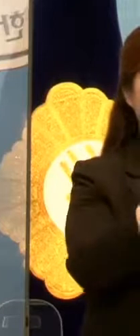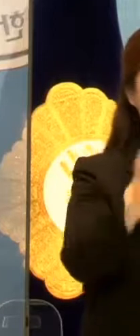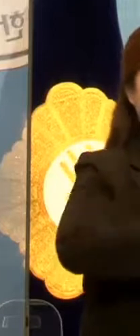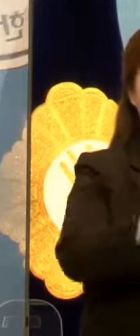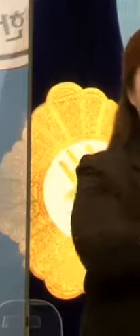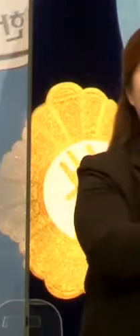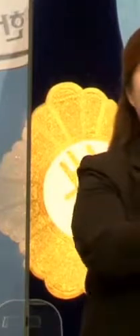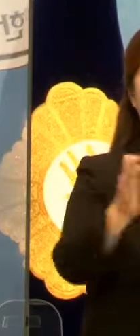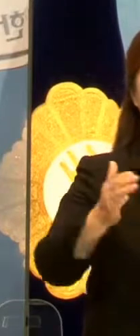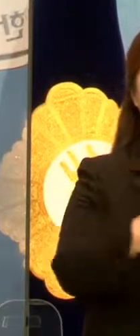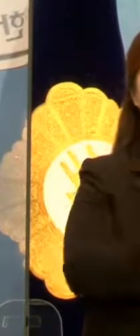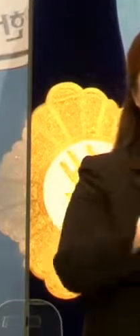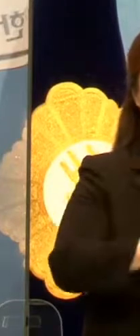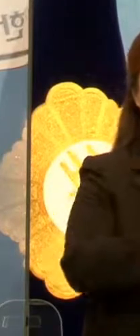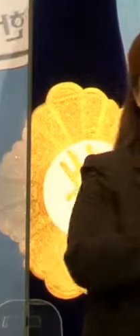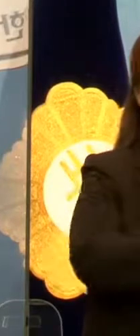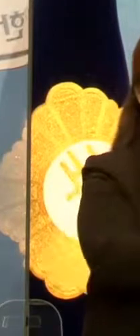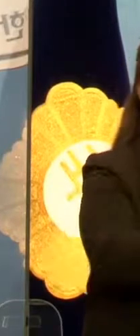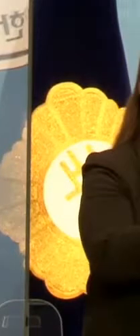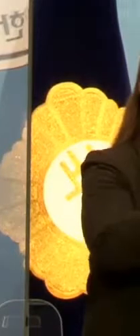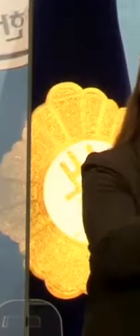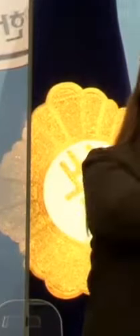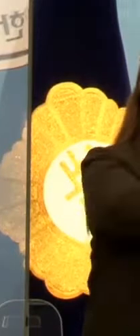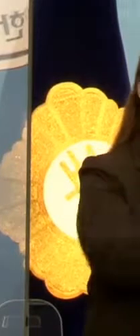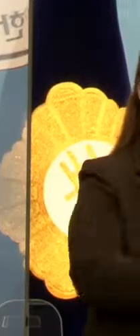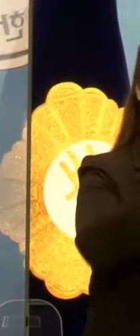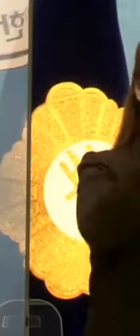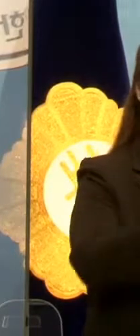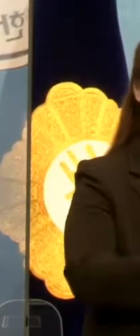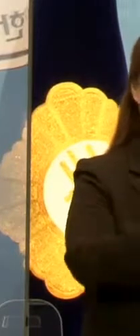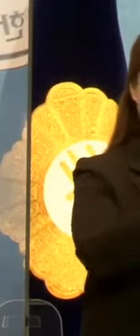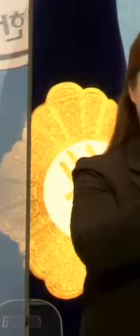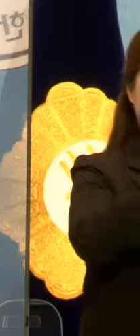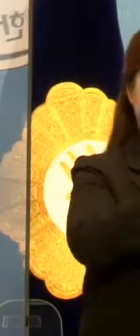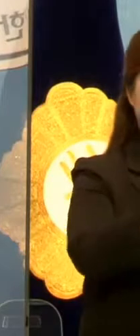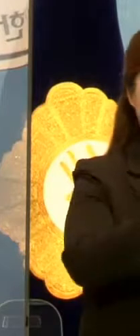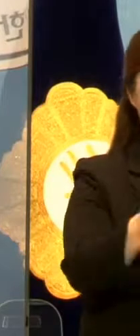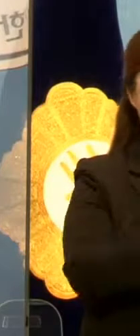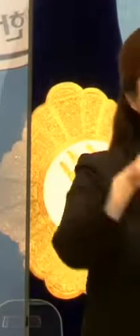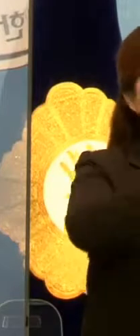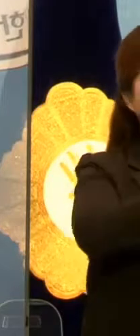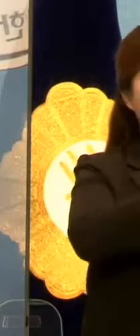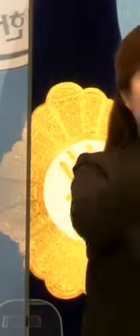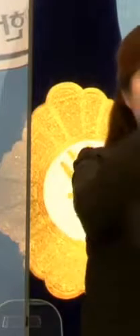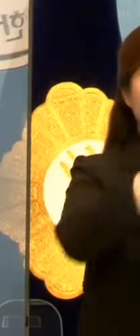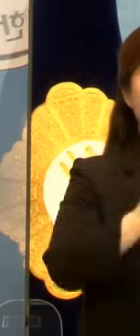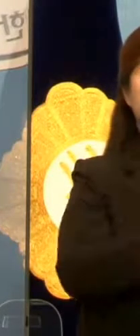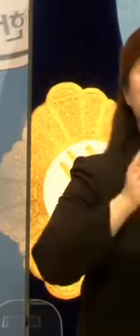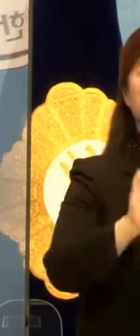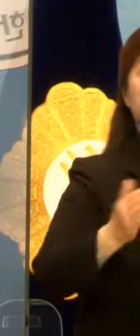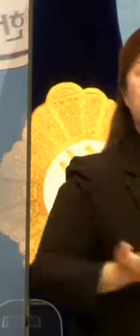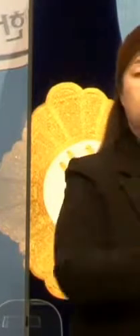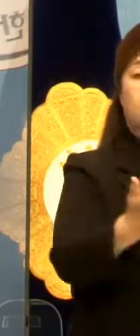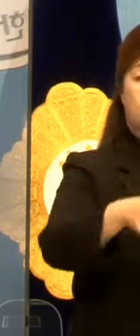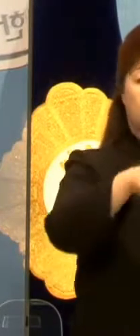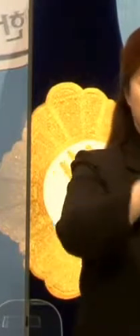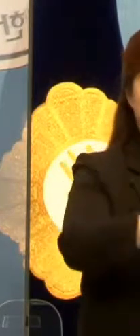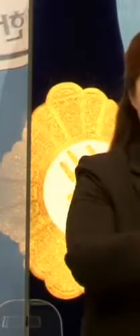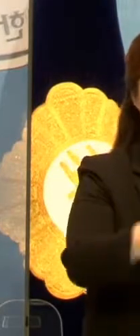되었습니다 그다음 비공개 회의를 통해서 여러 차례 의견 조율을 거치고 기획 단계를 거친 결과 여러분들 앞에